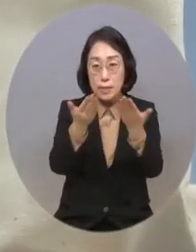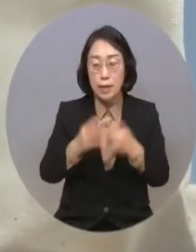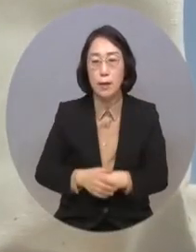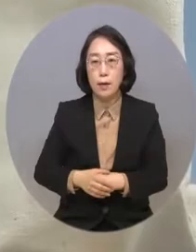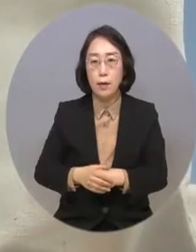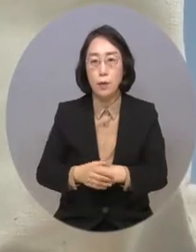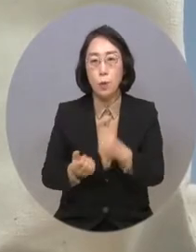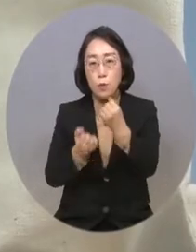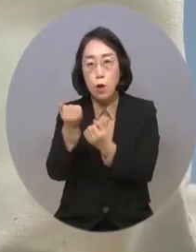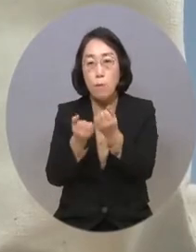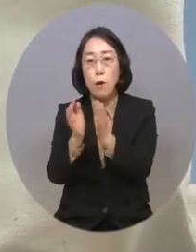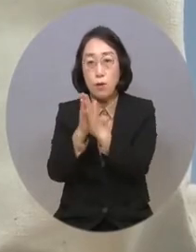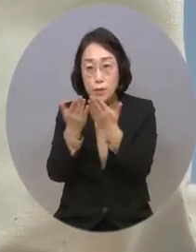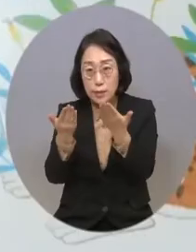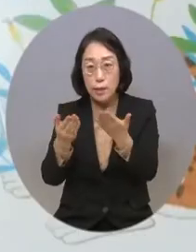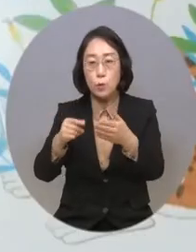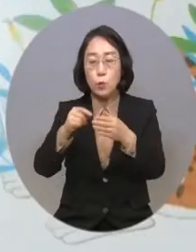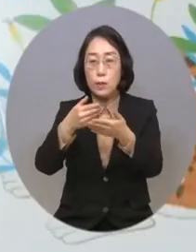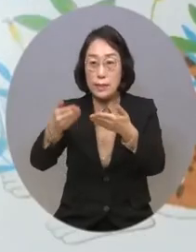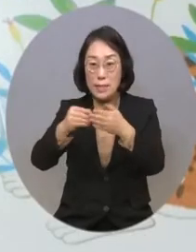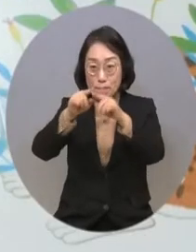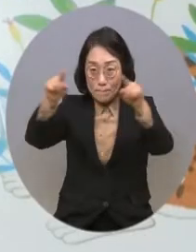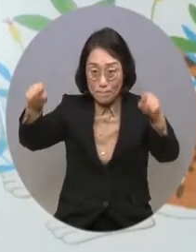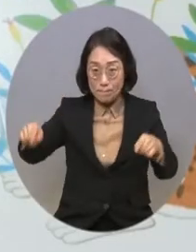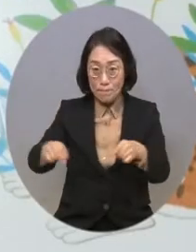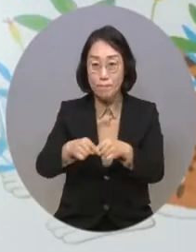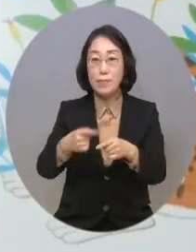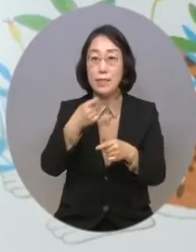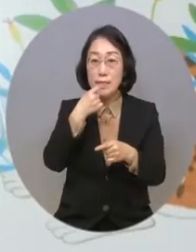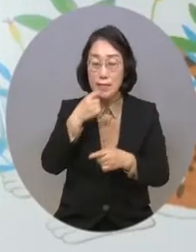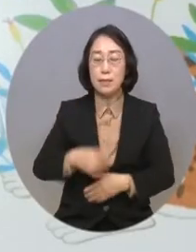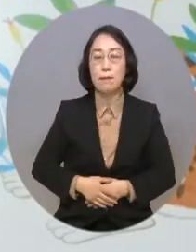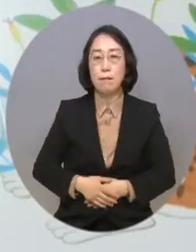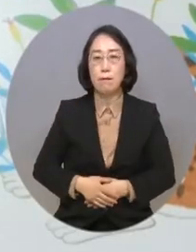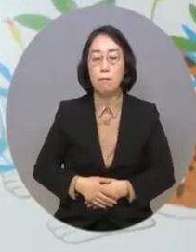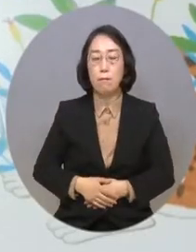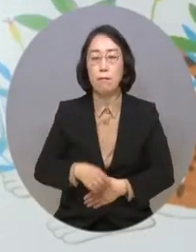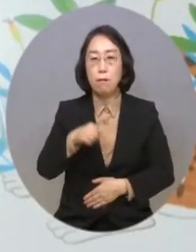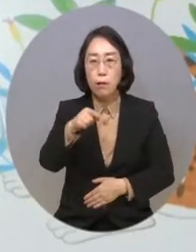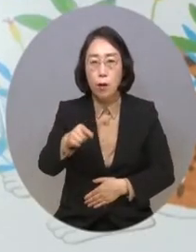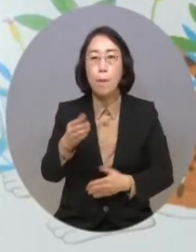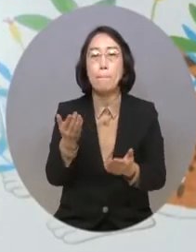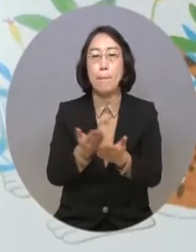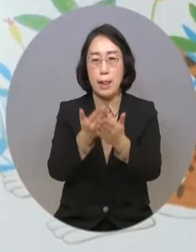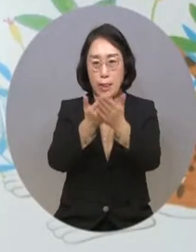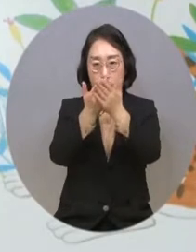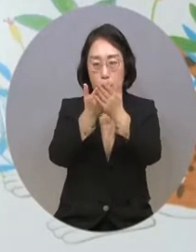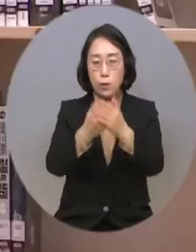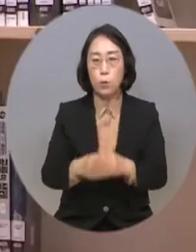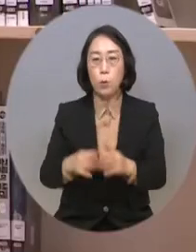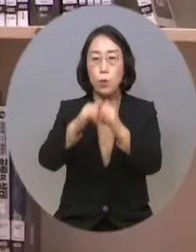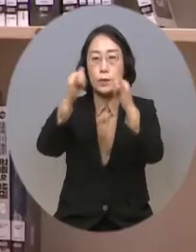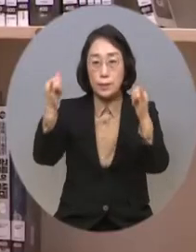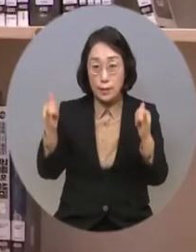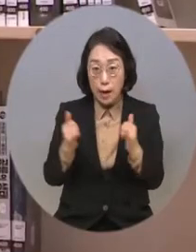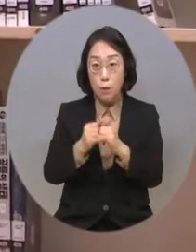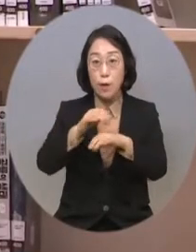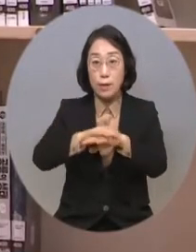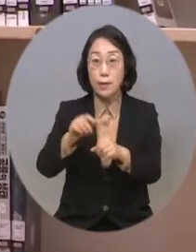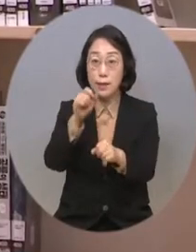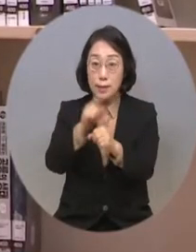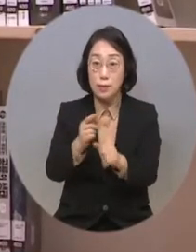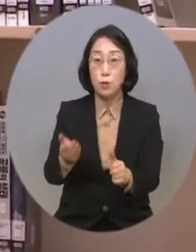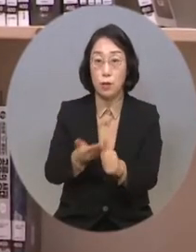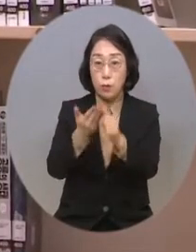스케치북 총 3가지 물품입니다. 독서를 통한 영유아 성장 발달에 도움을 주고 사회성 발달에 중요한 부모와